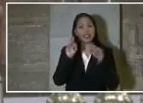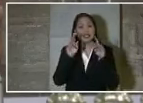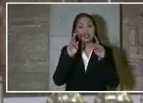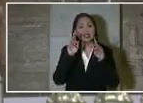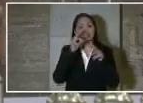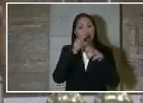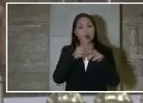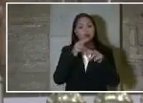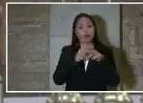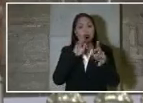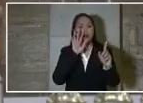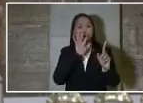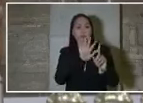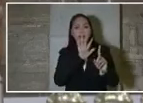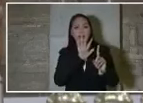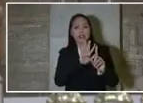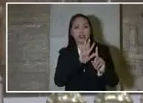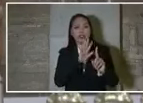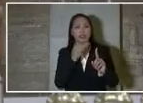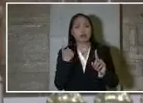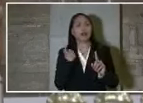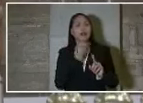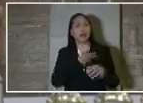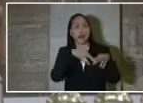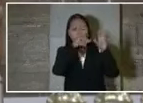ginagalang natin.